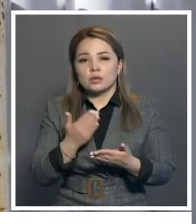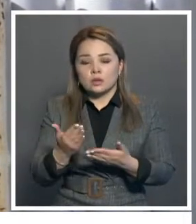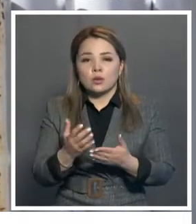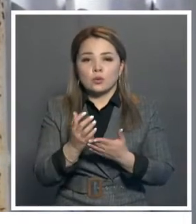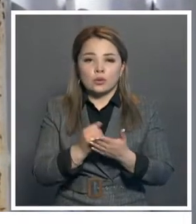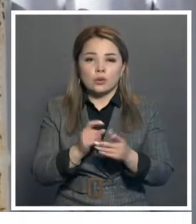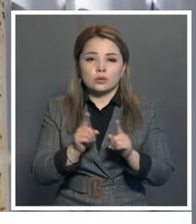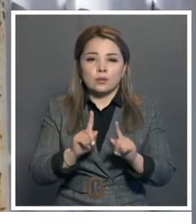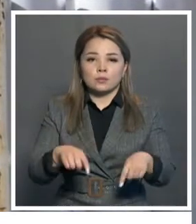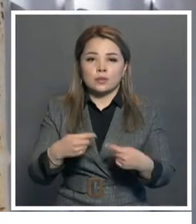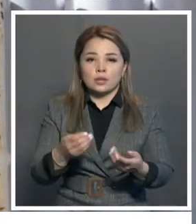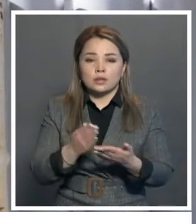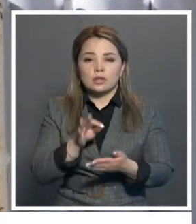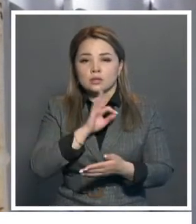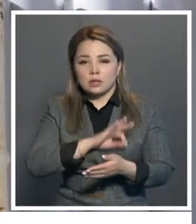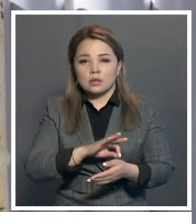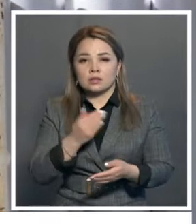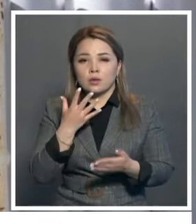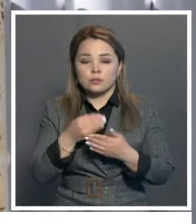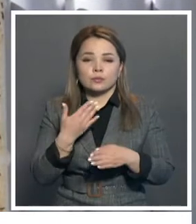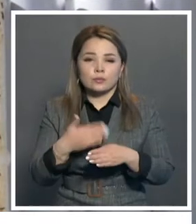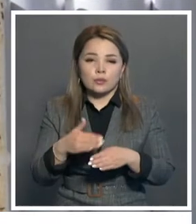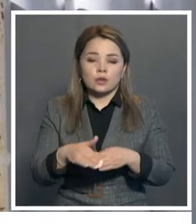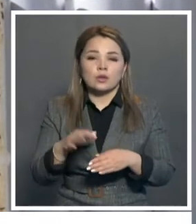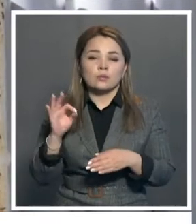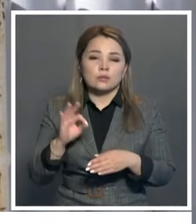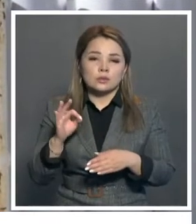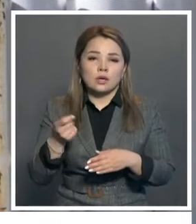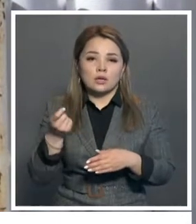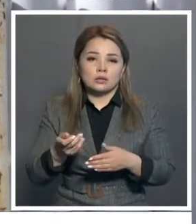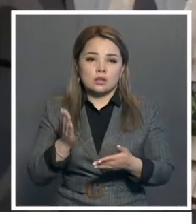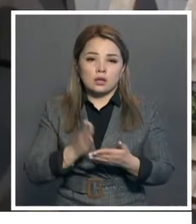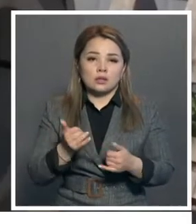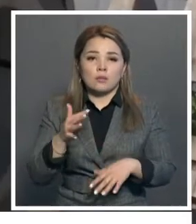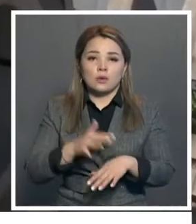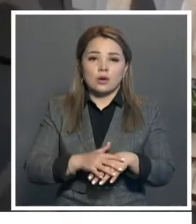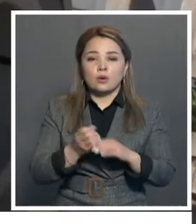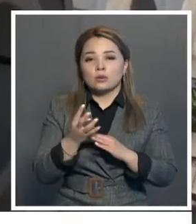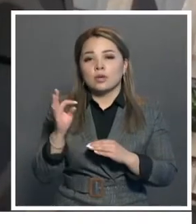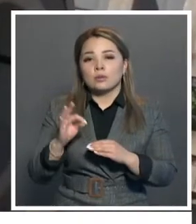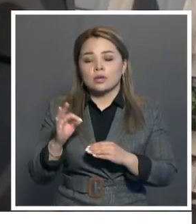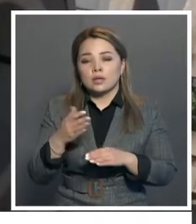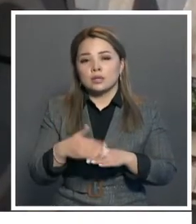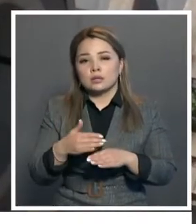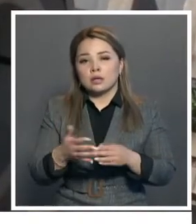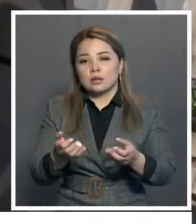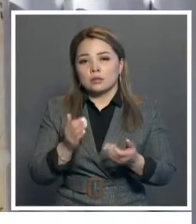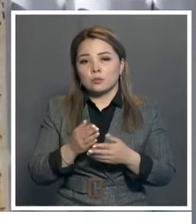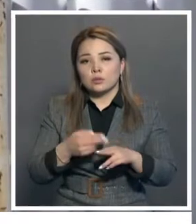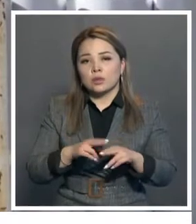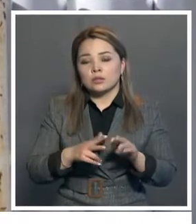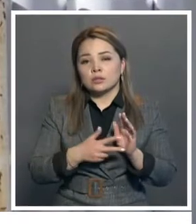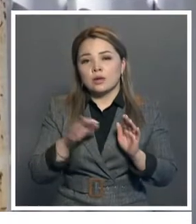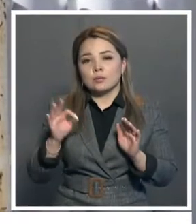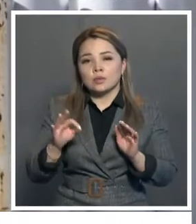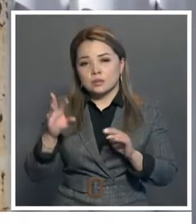арқылы берілетін несиенің тиімділігі үстеме ақысының аздығы. Мысалы, біз банктен 14%-мен несие алсақ, оның